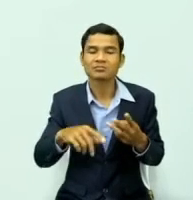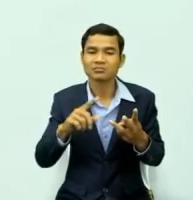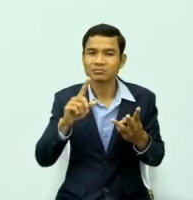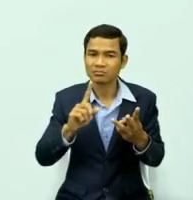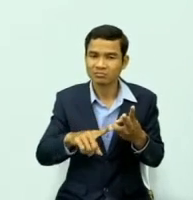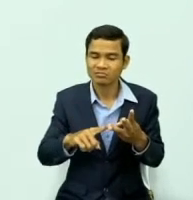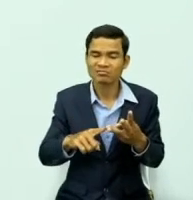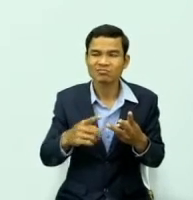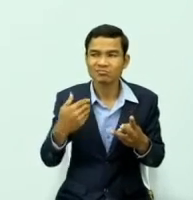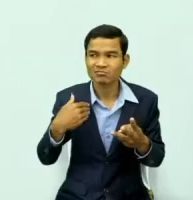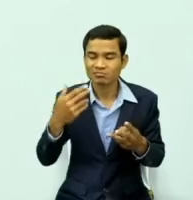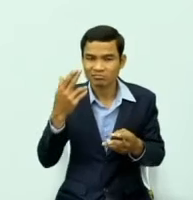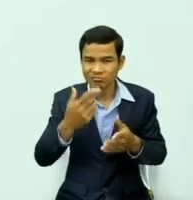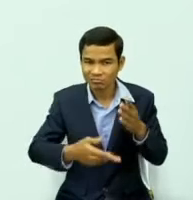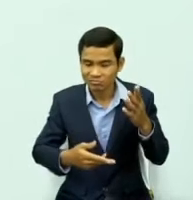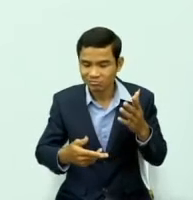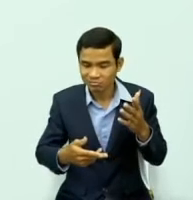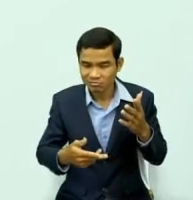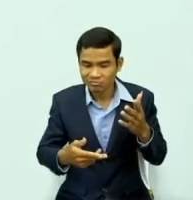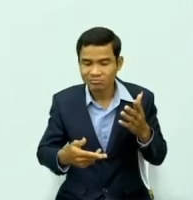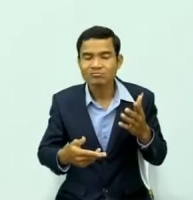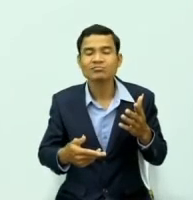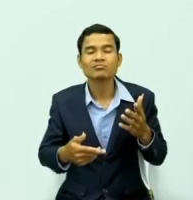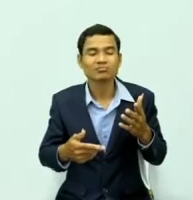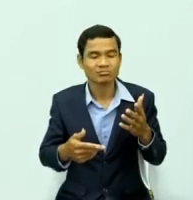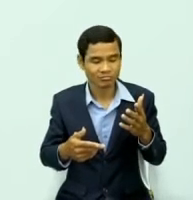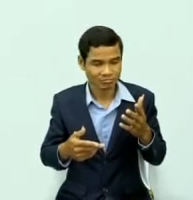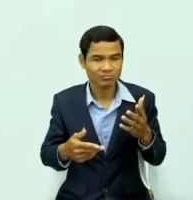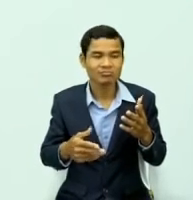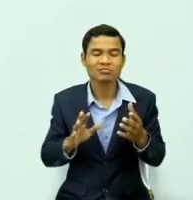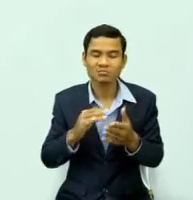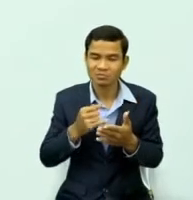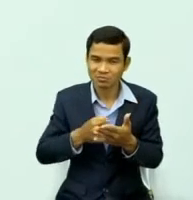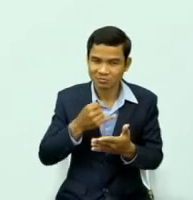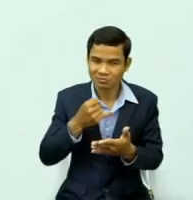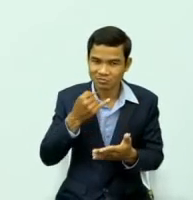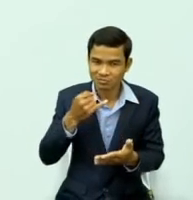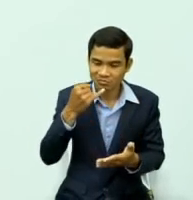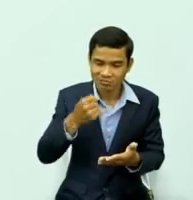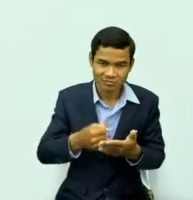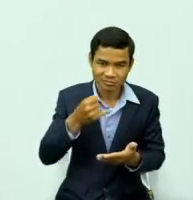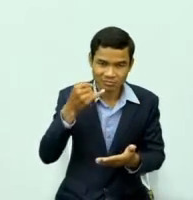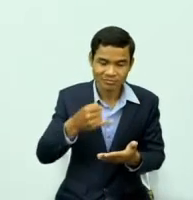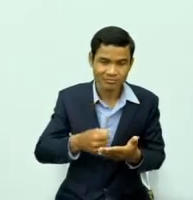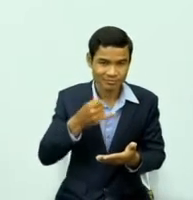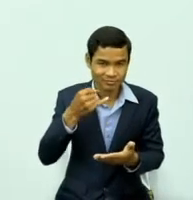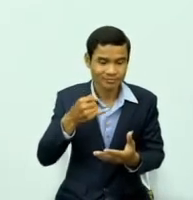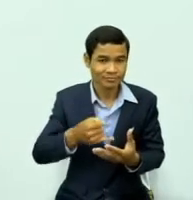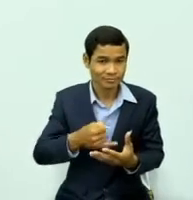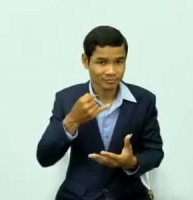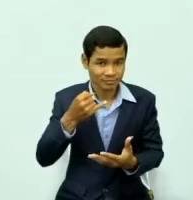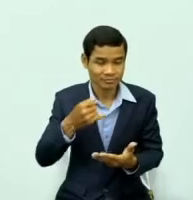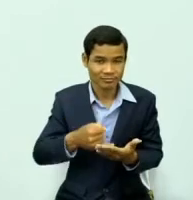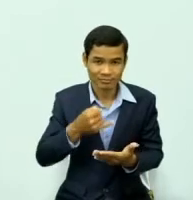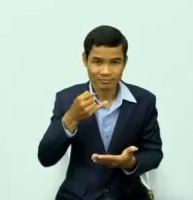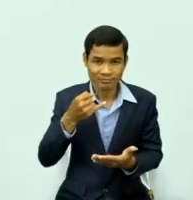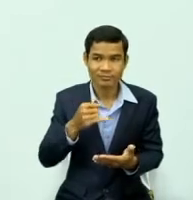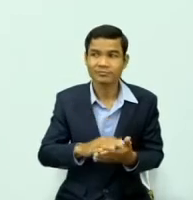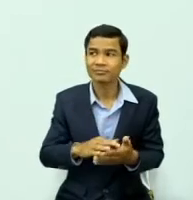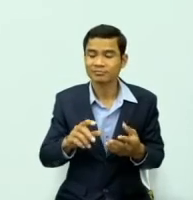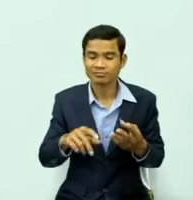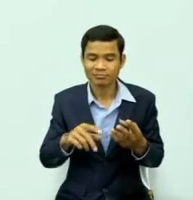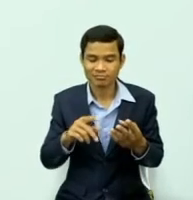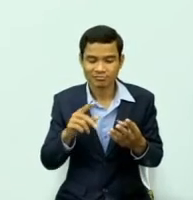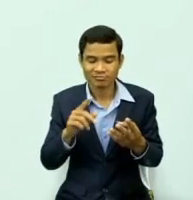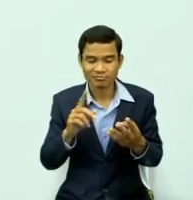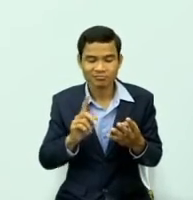bấy nó không chan đi chà cứ miến miến mì chà chẳng ta bông sấy này còn công phong